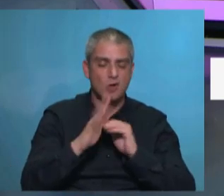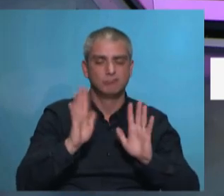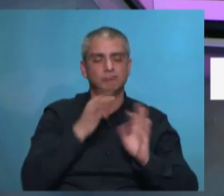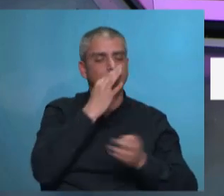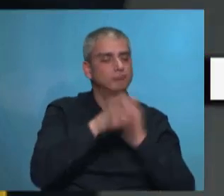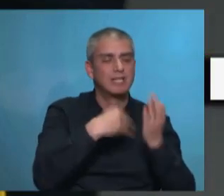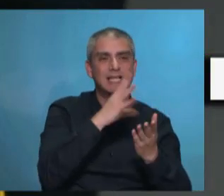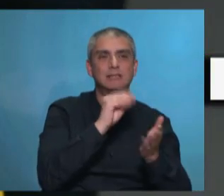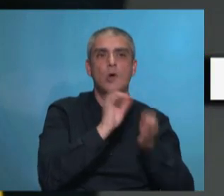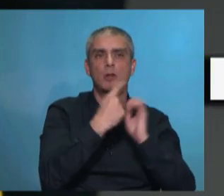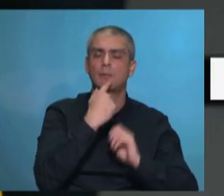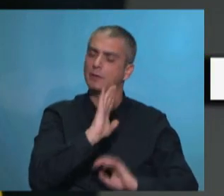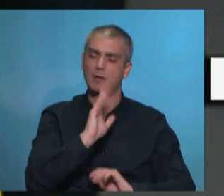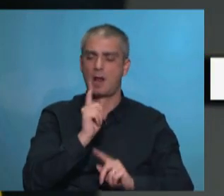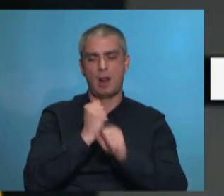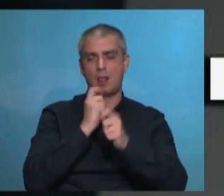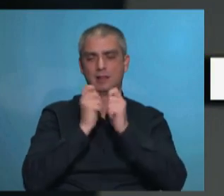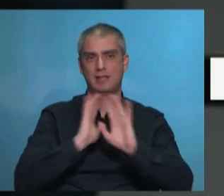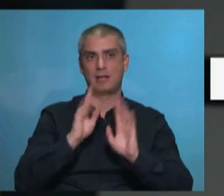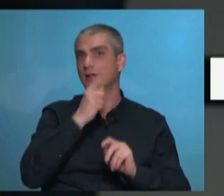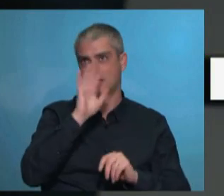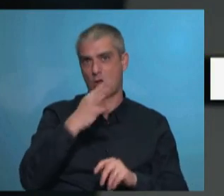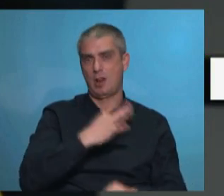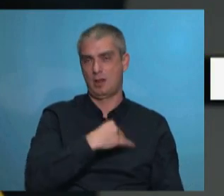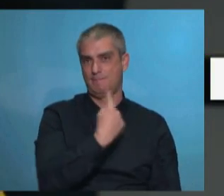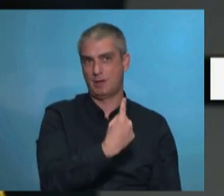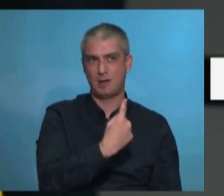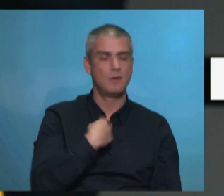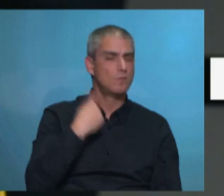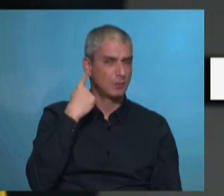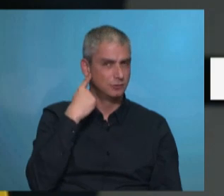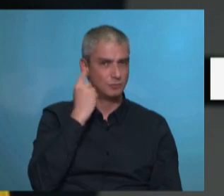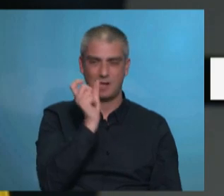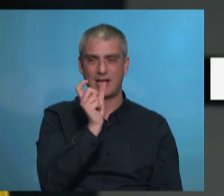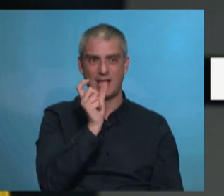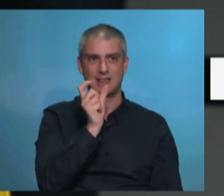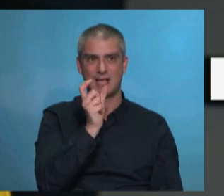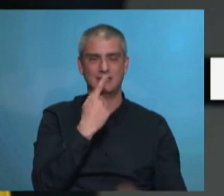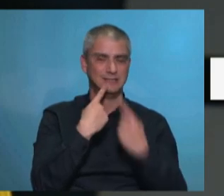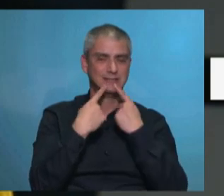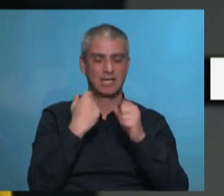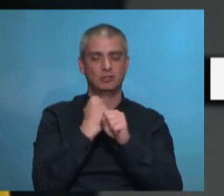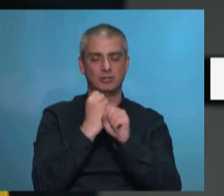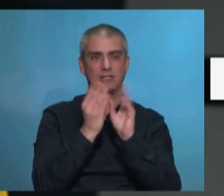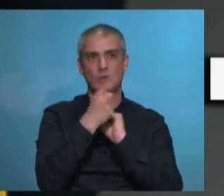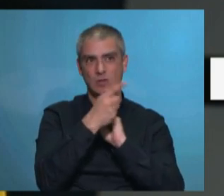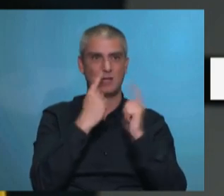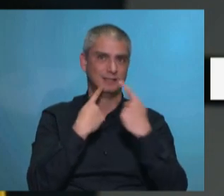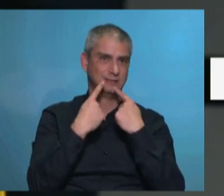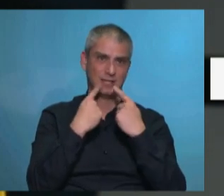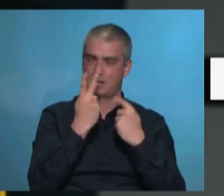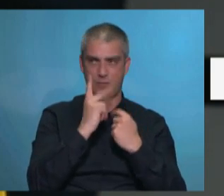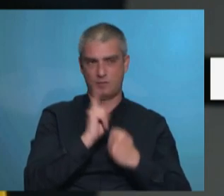עורך דינו, שאמר לו, אל תעשה את זה, כי אתה עלול להיפגע. בואי נשמע קטע משיחה שערכנו איתו, שיחה כמובן שאנחנו